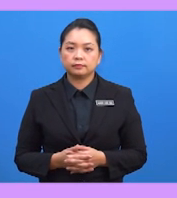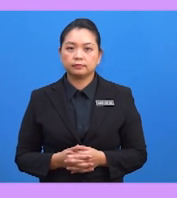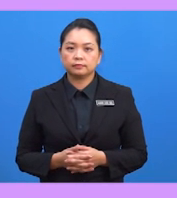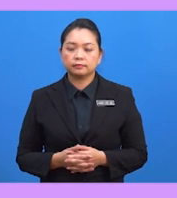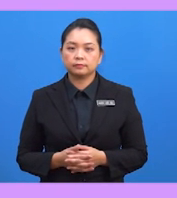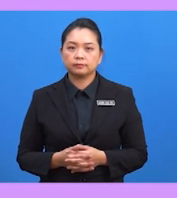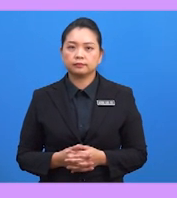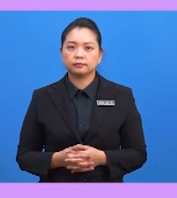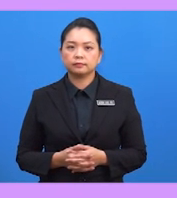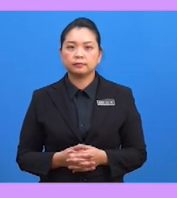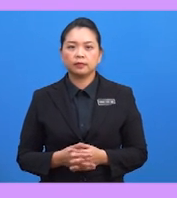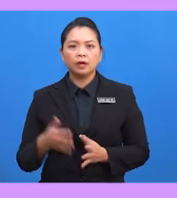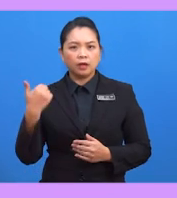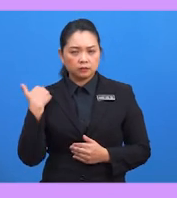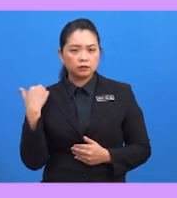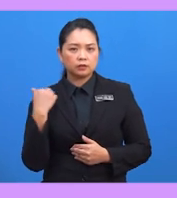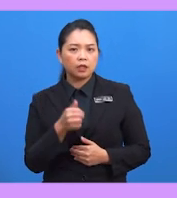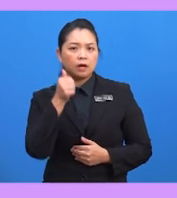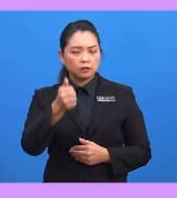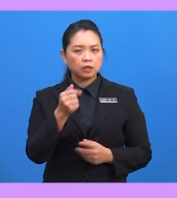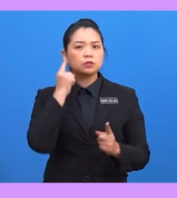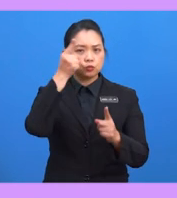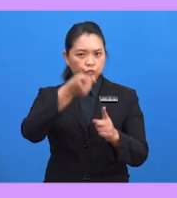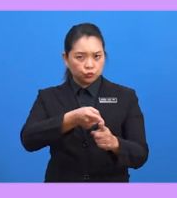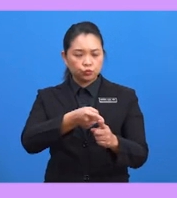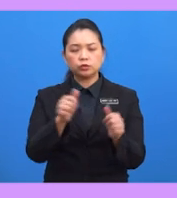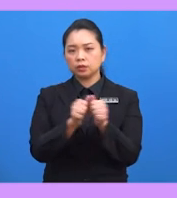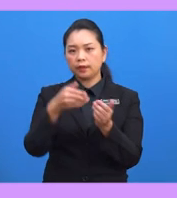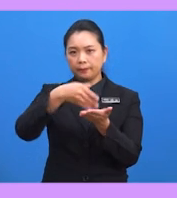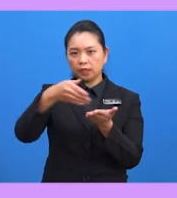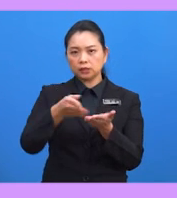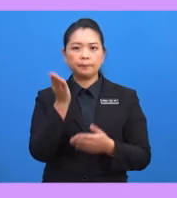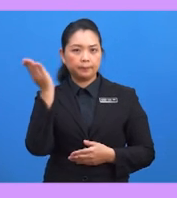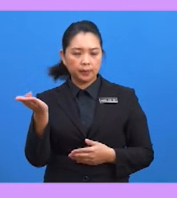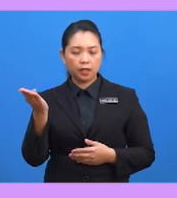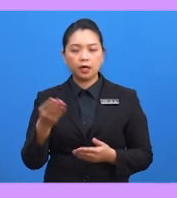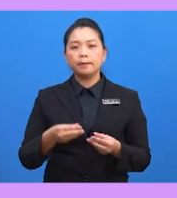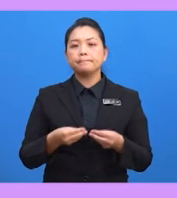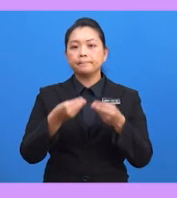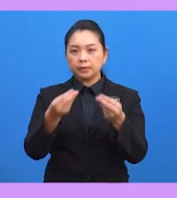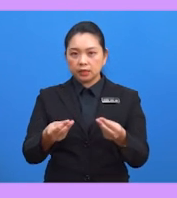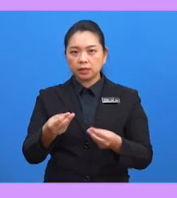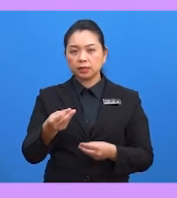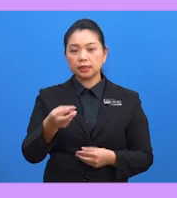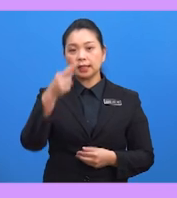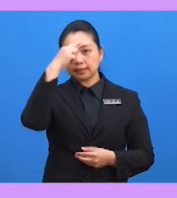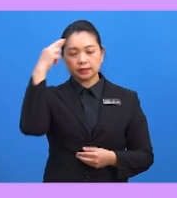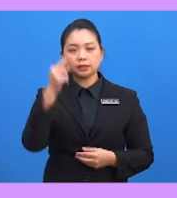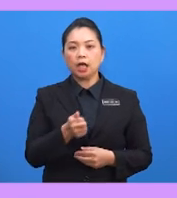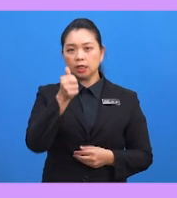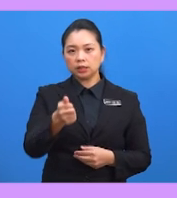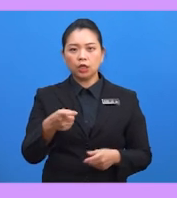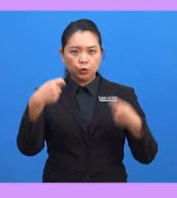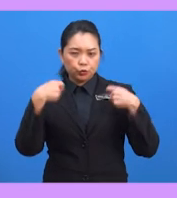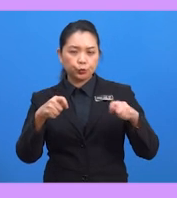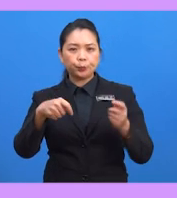RM500. Soalannya adalah, adakah anda bersetuju dengan perbelanjaan beliau? Berikan alasan anda. Cuba